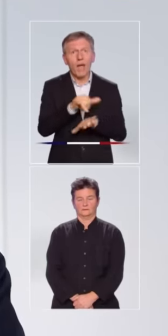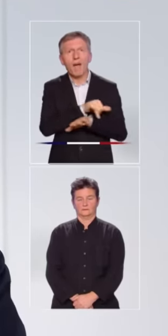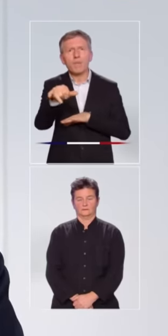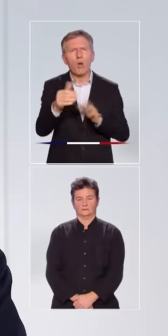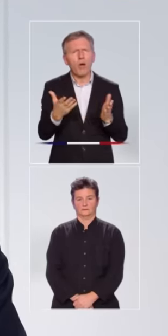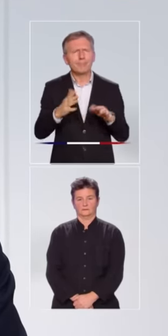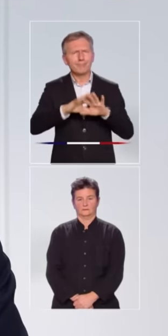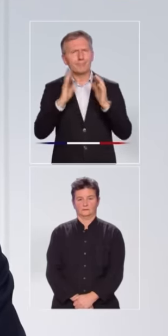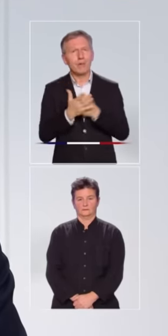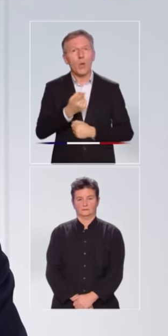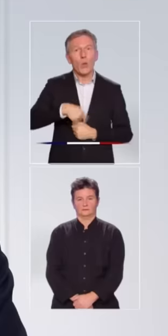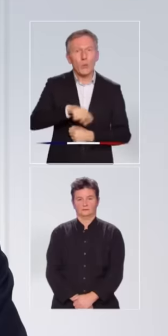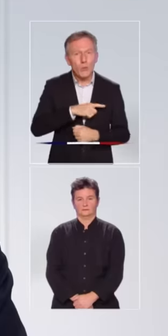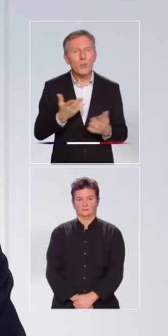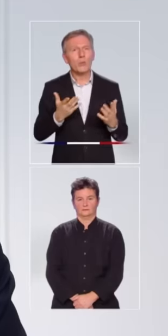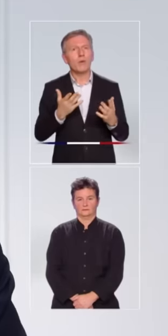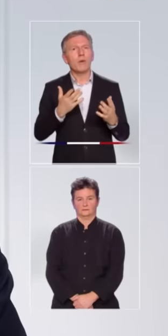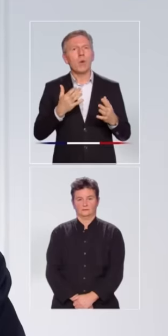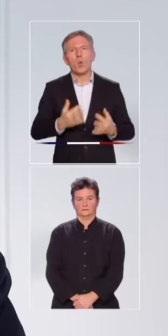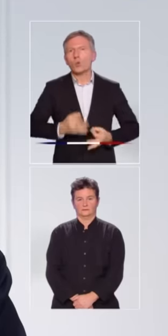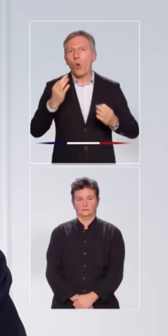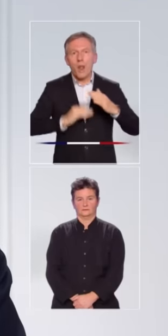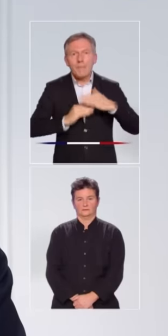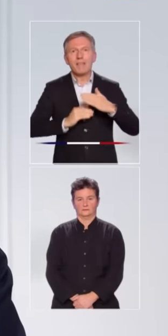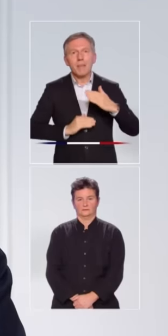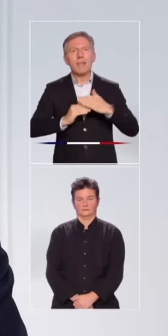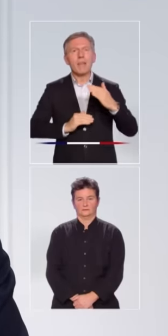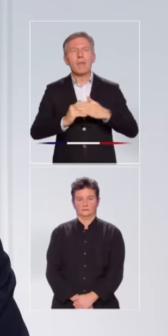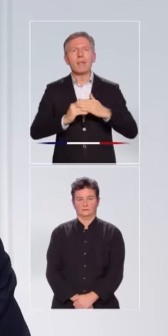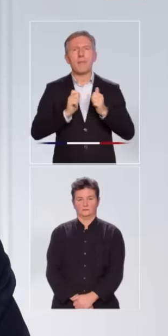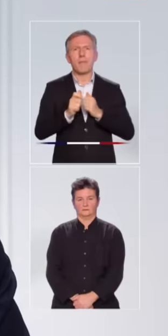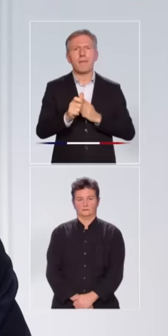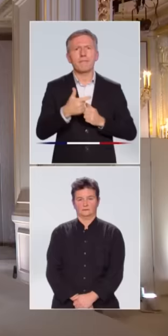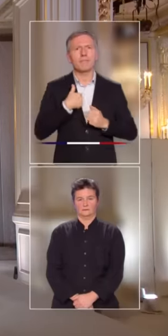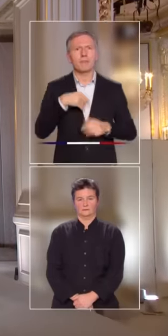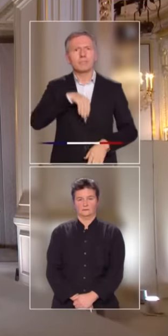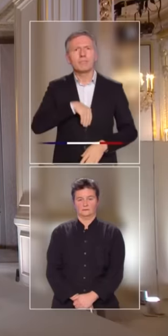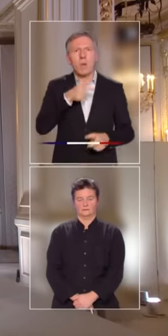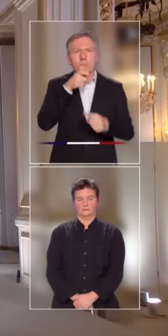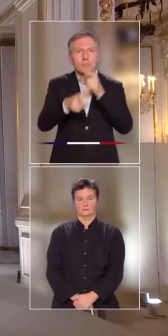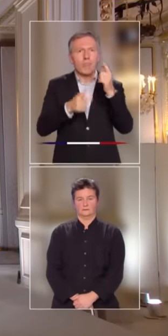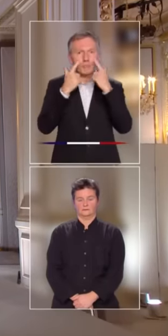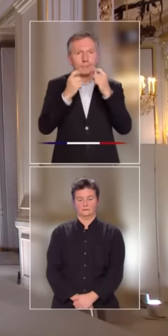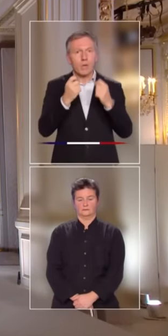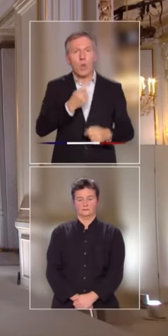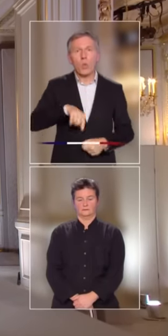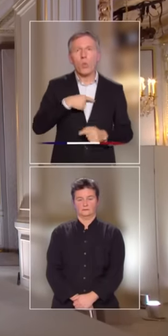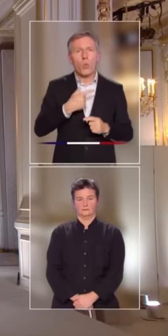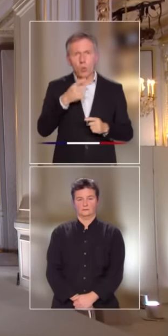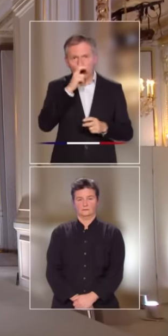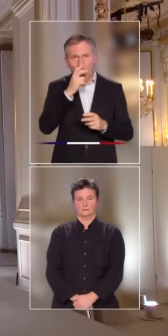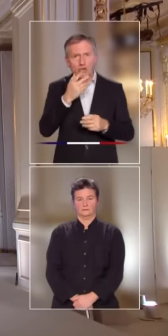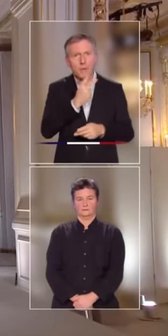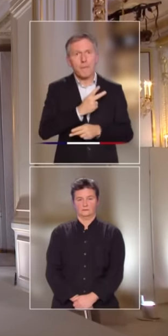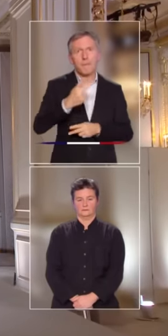Donc, nous avons mis trop de limites, si je puis dire, dans notre vocabulaire. Nous ne sommes pas dans l'escalade.